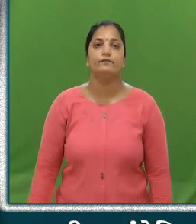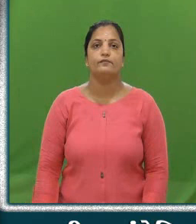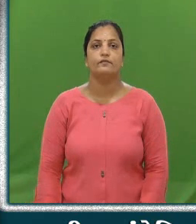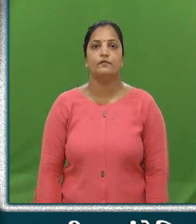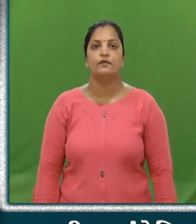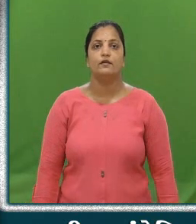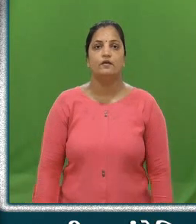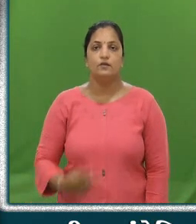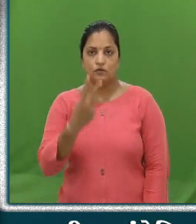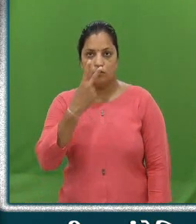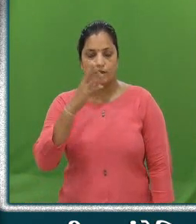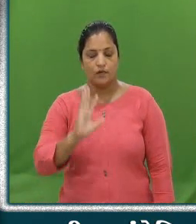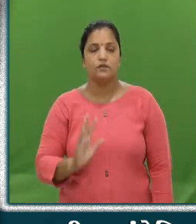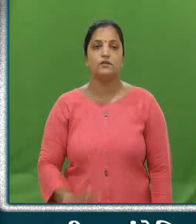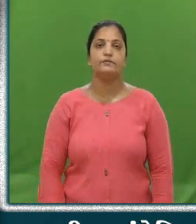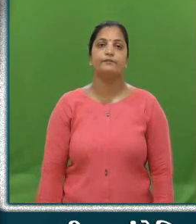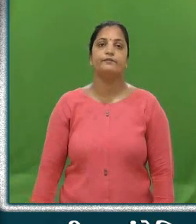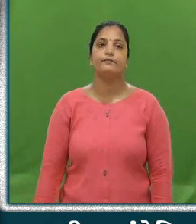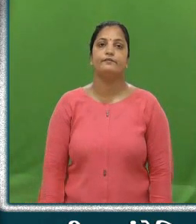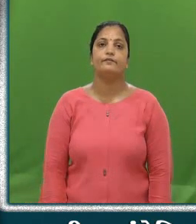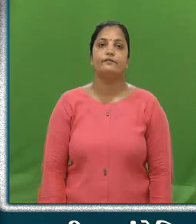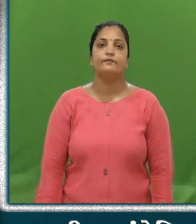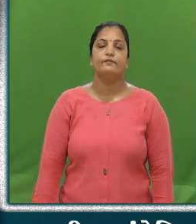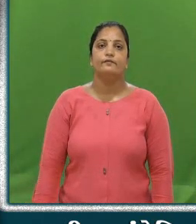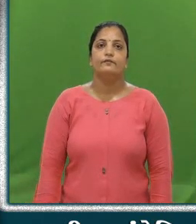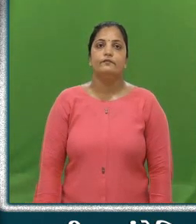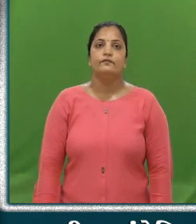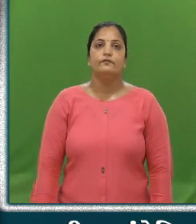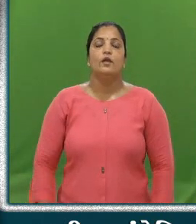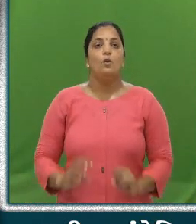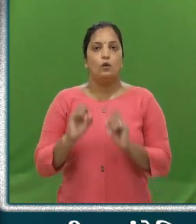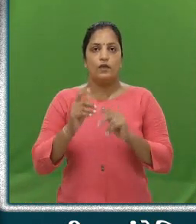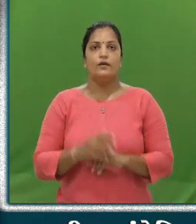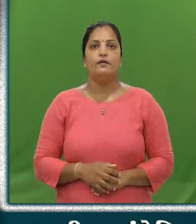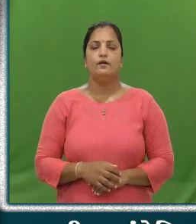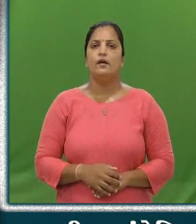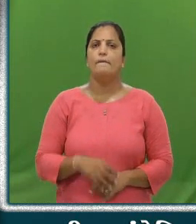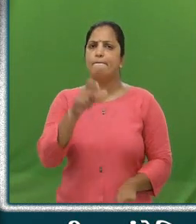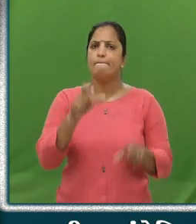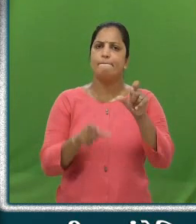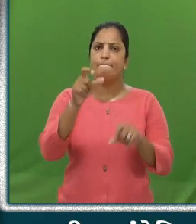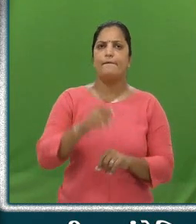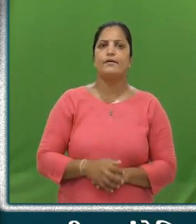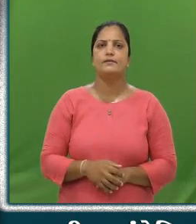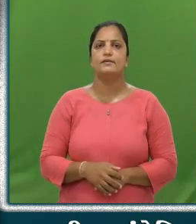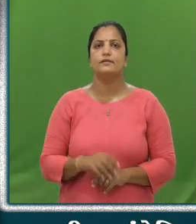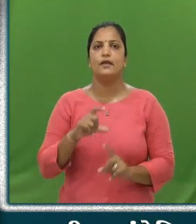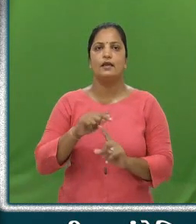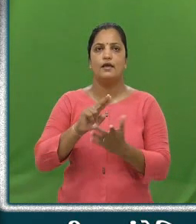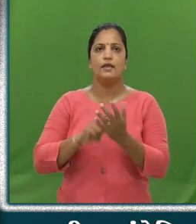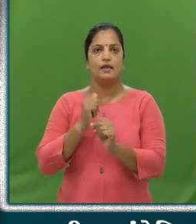46 રંગસૂત્રો જોવા મળતા હોય છે બરોબર મનુષ્યની અંદર જે કહેવામાં આવે